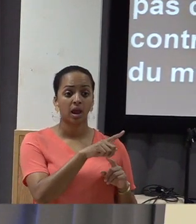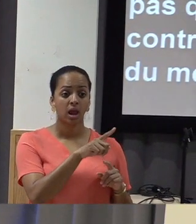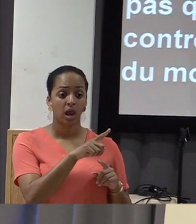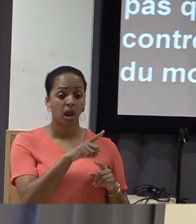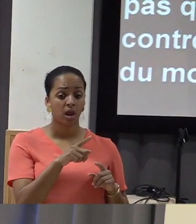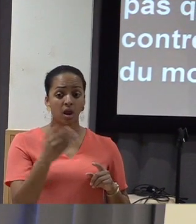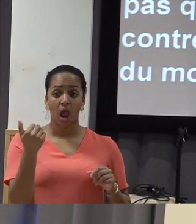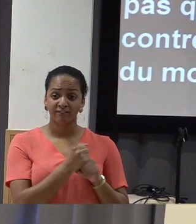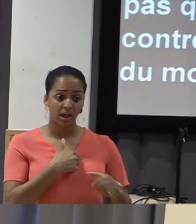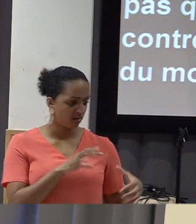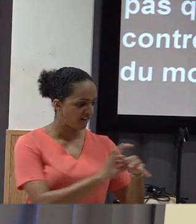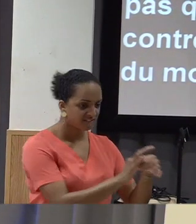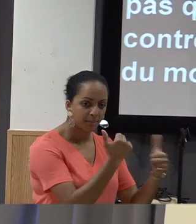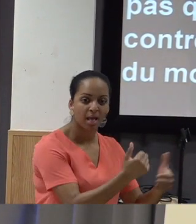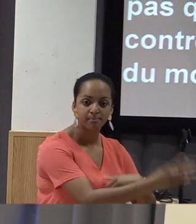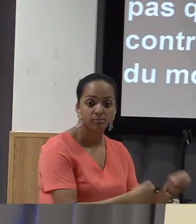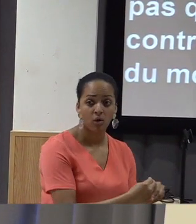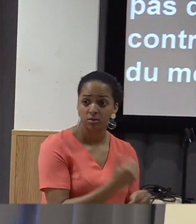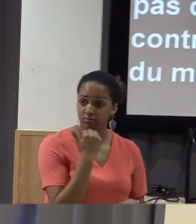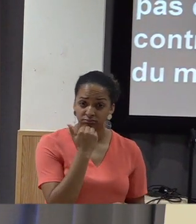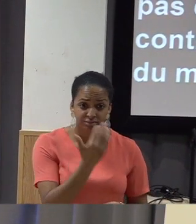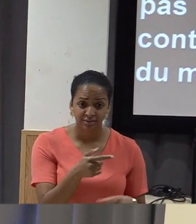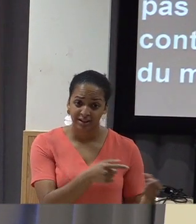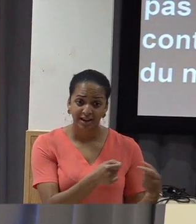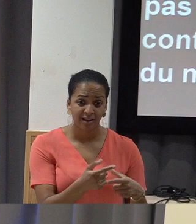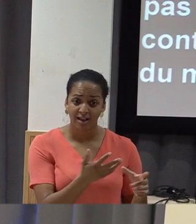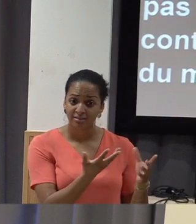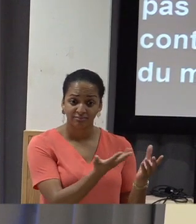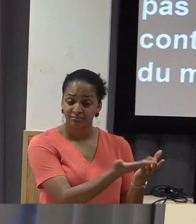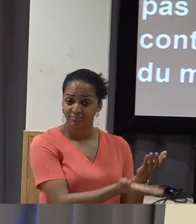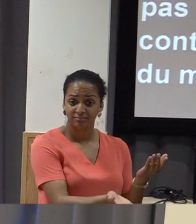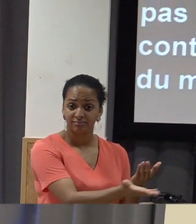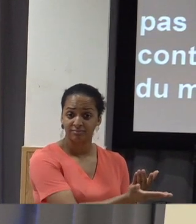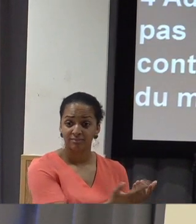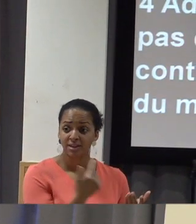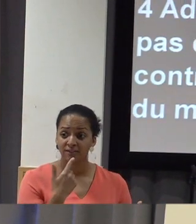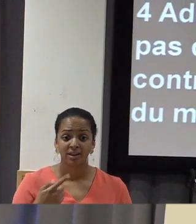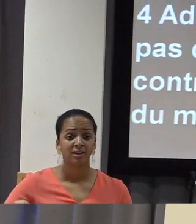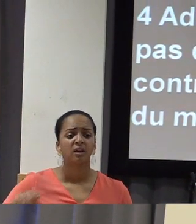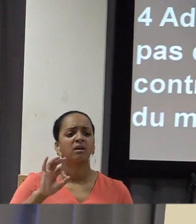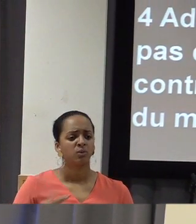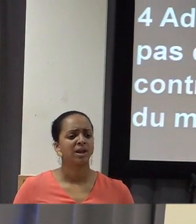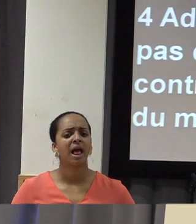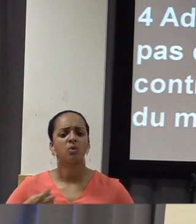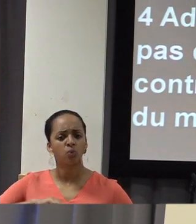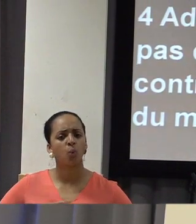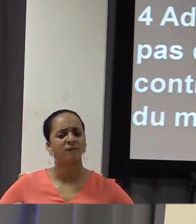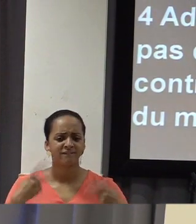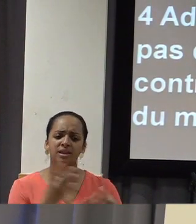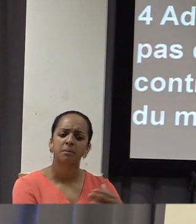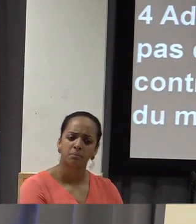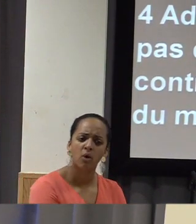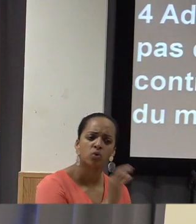réponse. Frère, ma sœur, vous êtes enfant de Dieu. Vous n'êtes plus selon ce monde. Ok, on vit dans le monde, mais on n'est plus selon ce